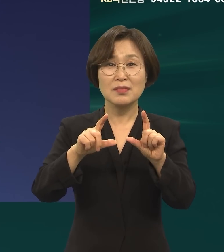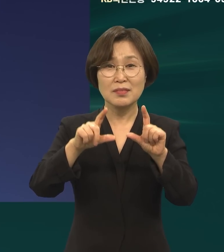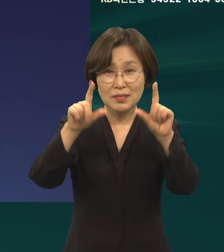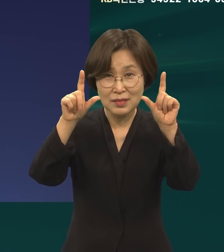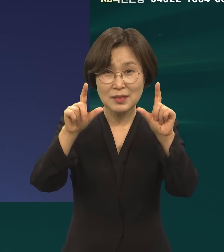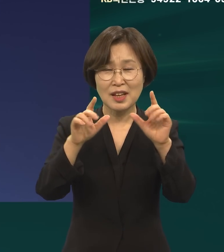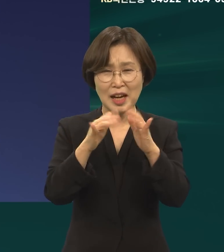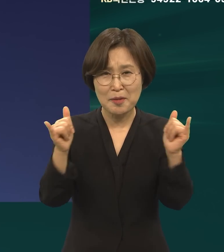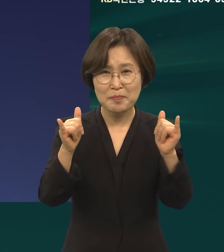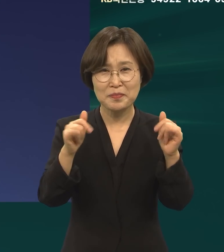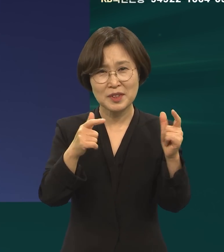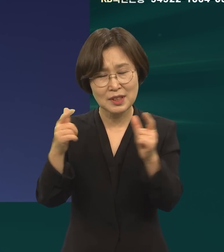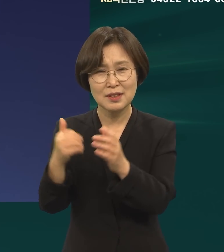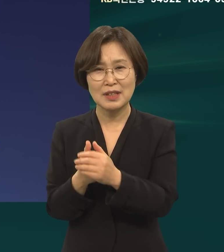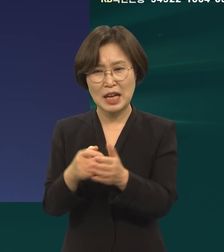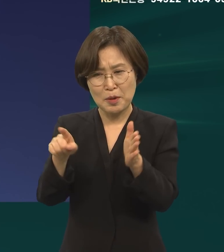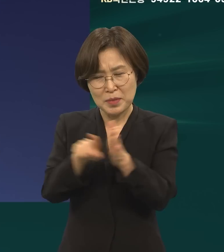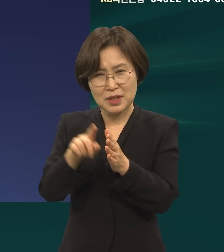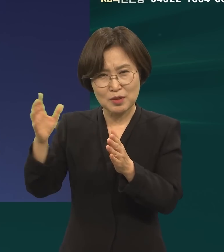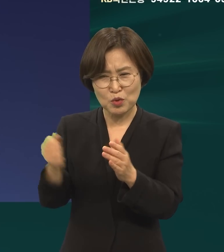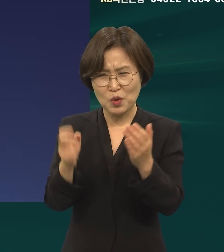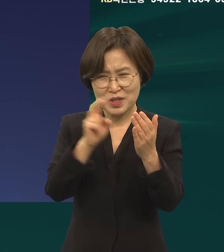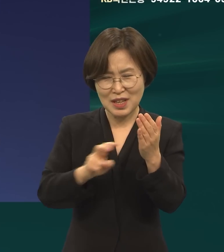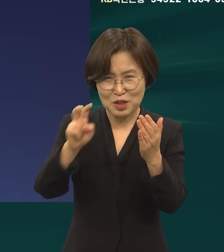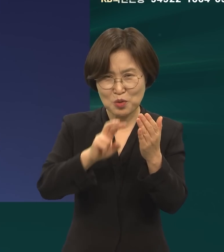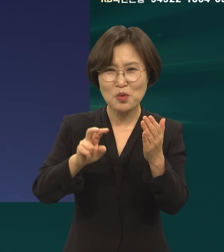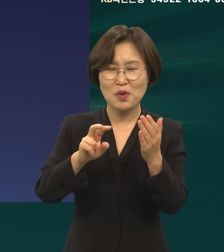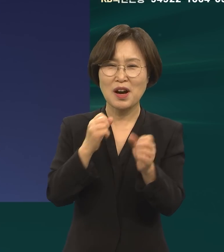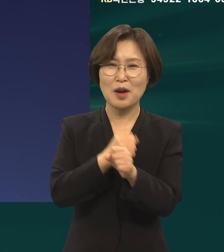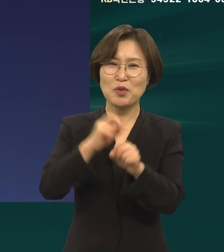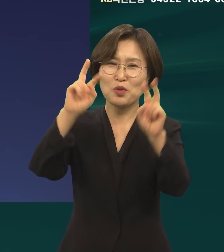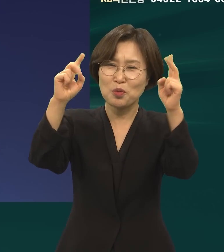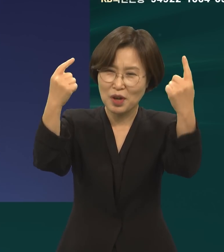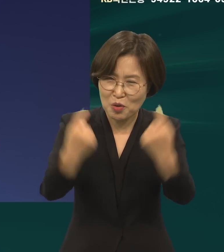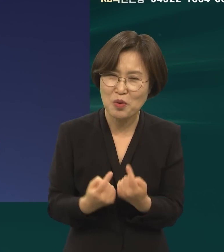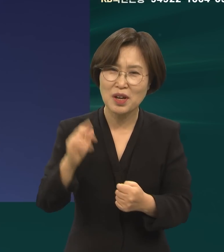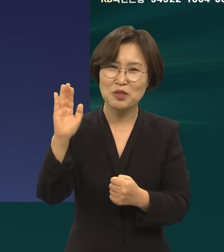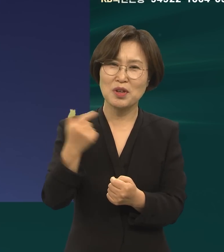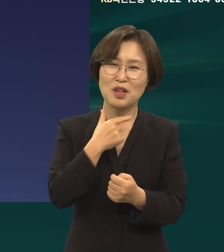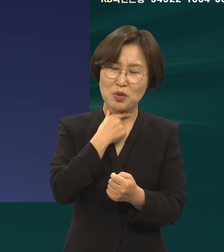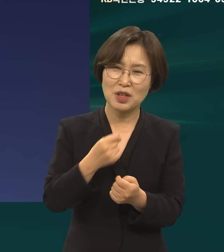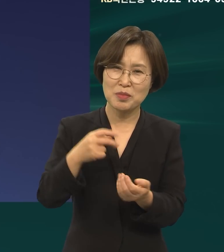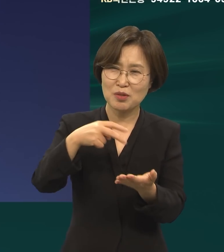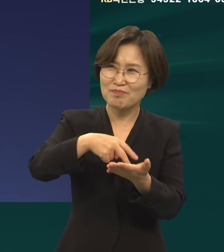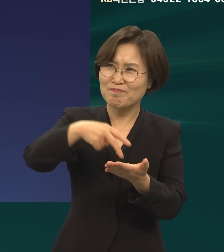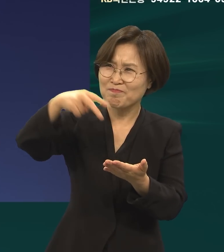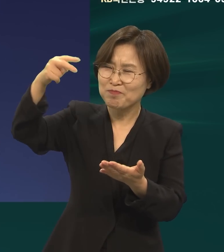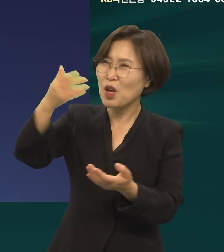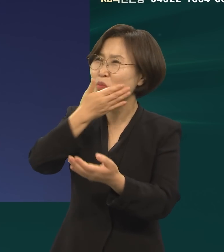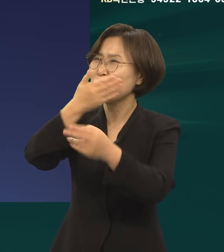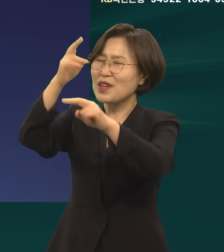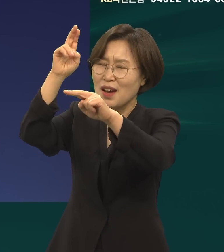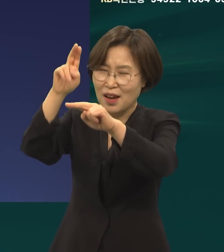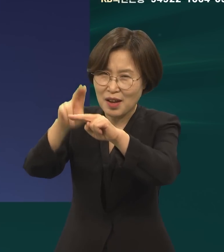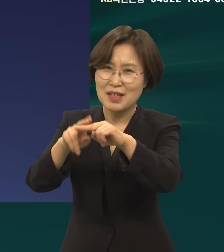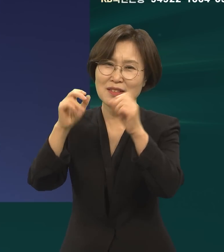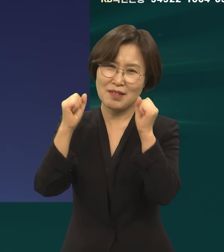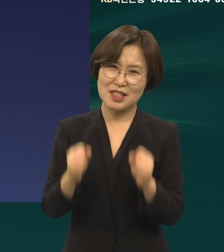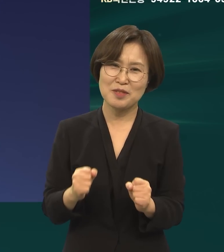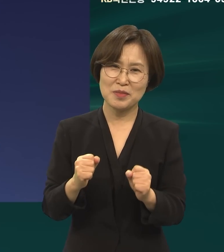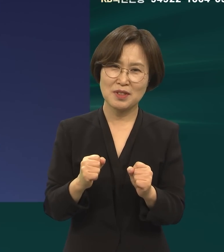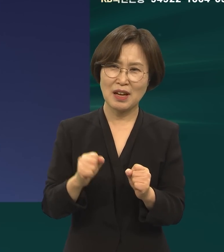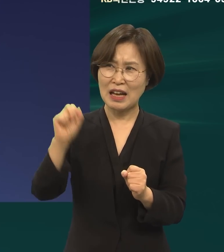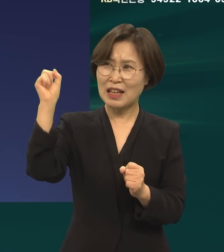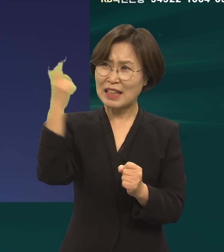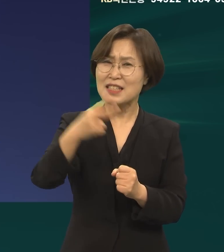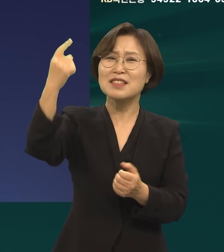오늘 믿음으로 찬송의 자리로 돌아오시길 바랍니다. 그분은 하늘에 승천하여 보좌 우편에 앉아 계십니다. 아멘. 다시